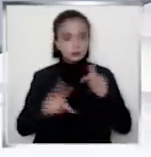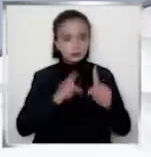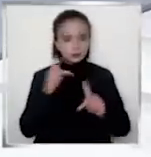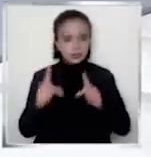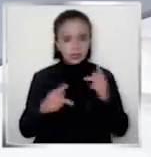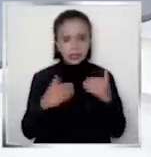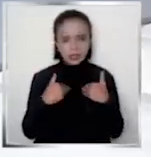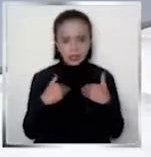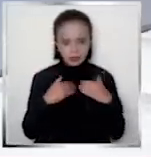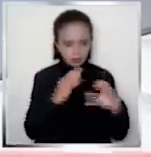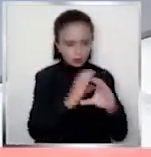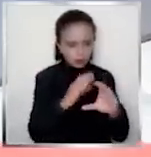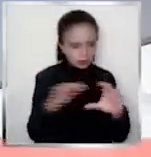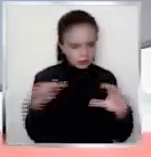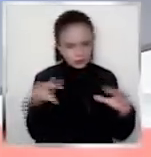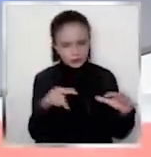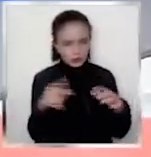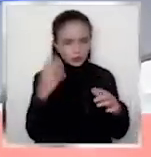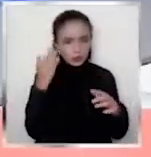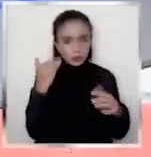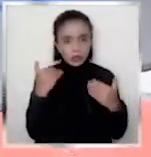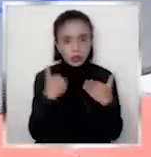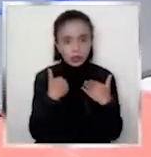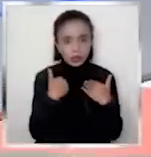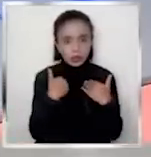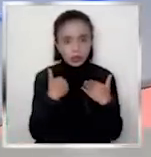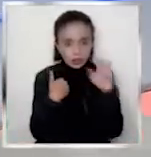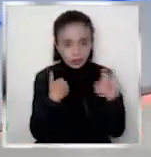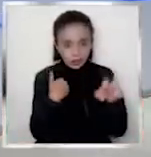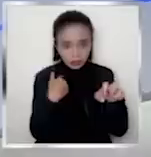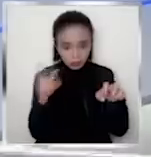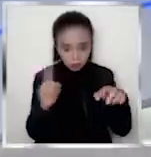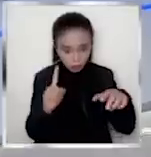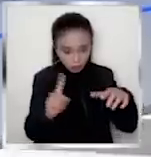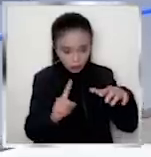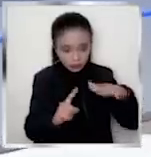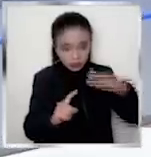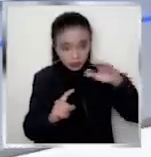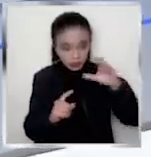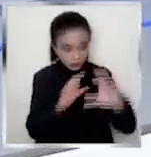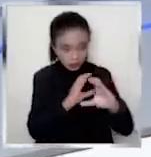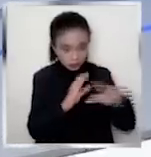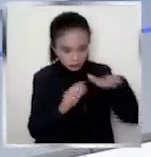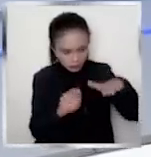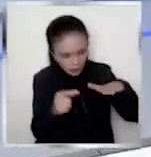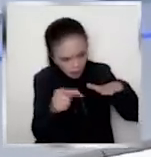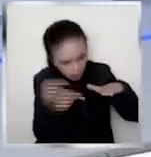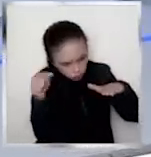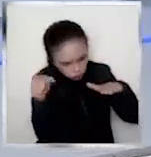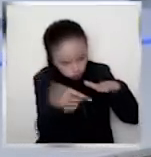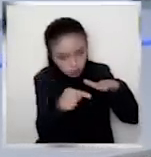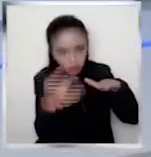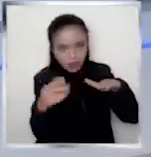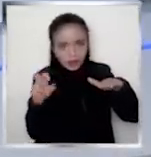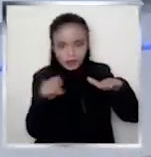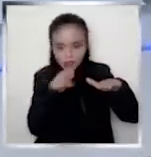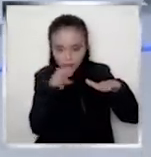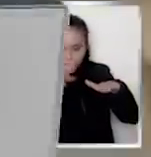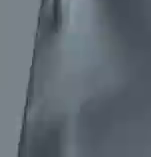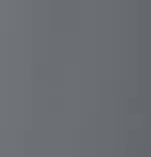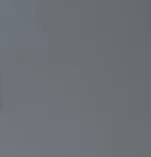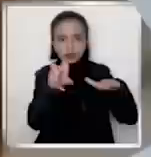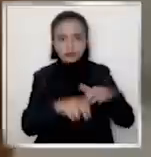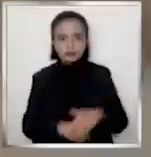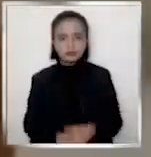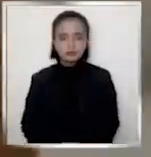sa Pasay matapos may makita sa ilalim nitong ahas. Kung paano yan nahuli sa pagtutok ni Oscar Oida.